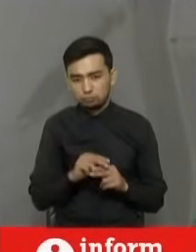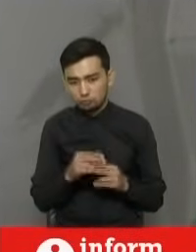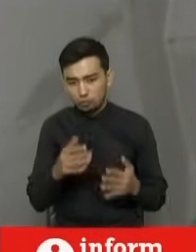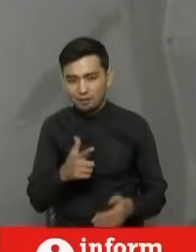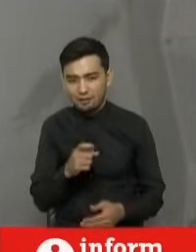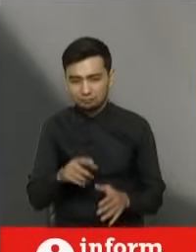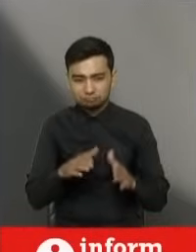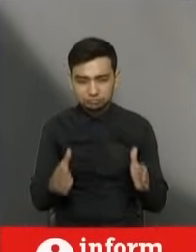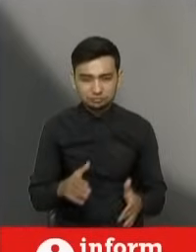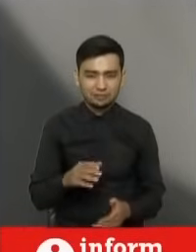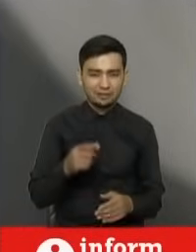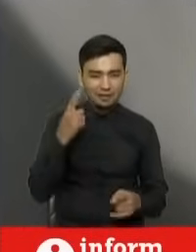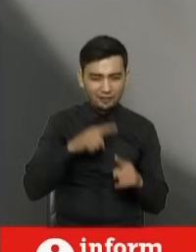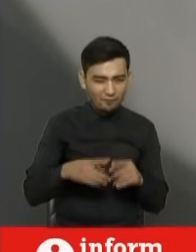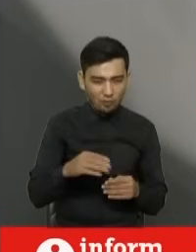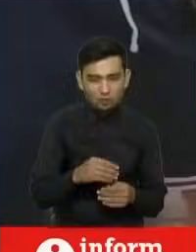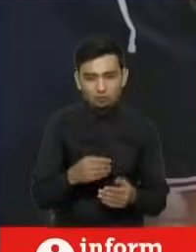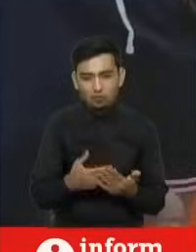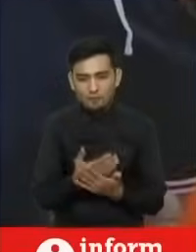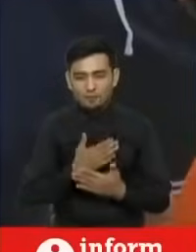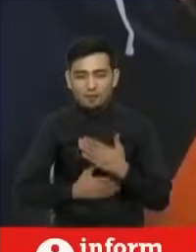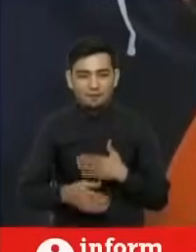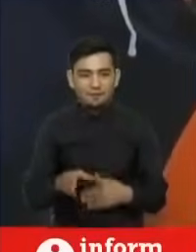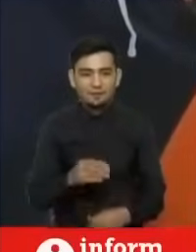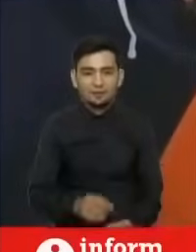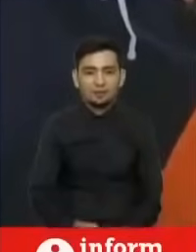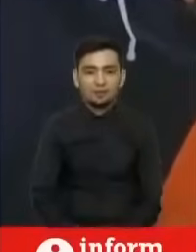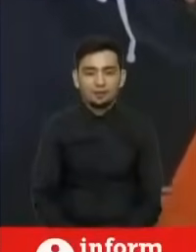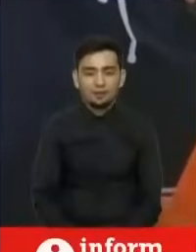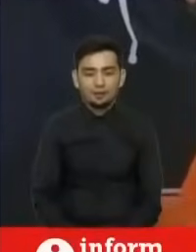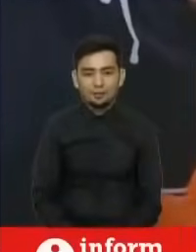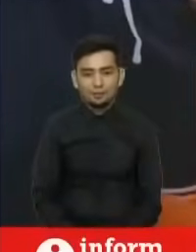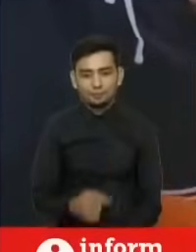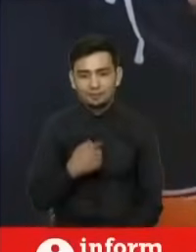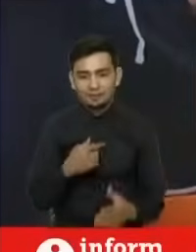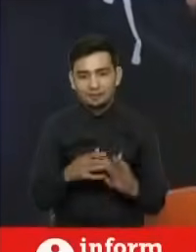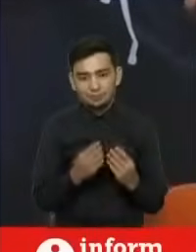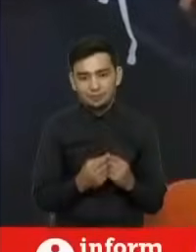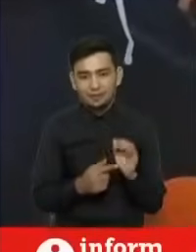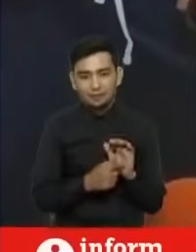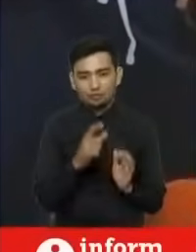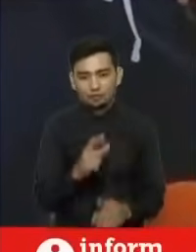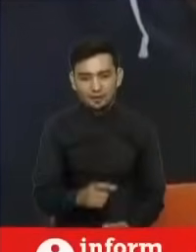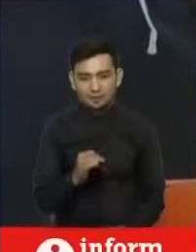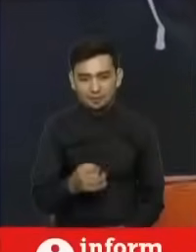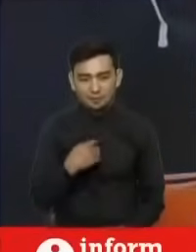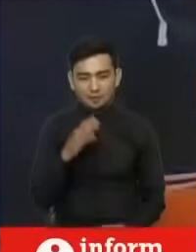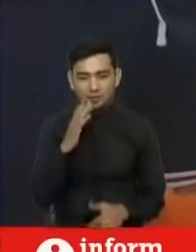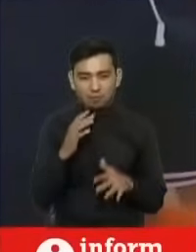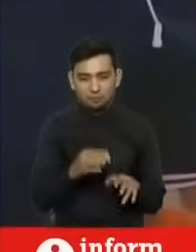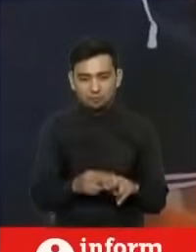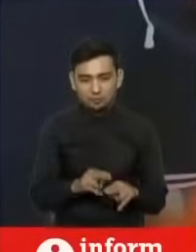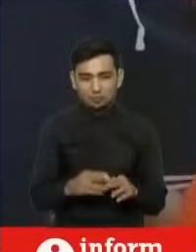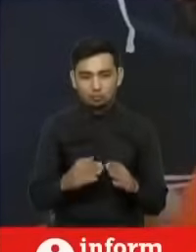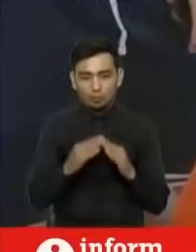и сантехника. Новоселы не скрывали радости. В семье нас 7 человек. Из-за паводков нам дали дома благодаря